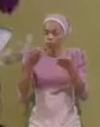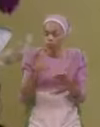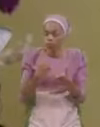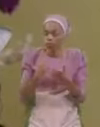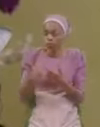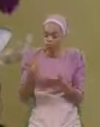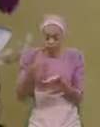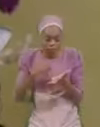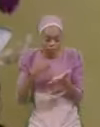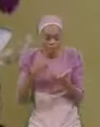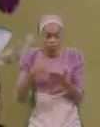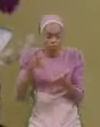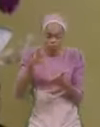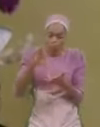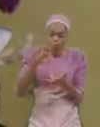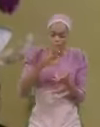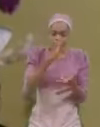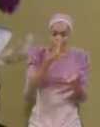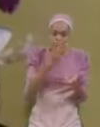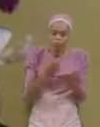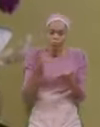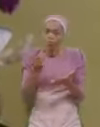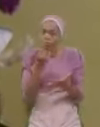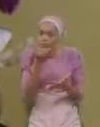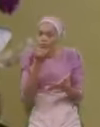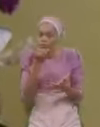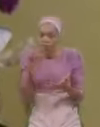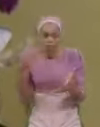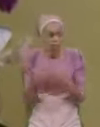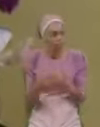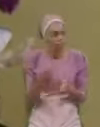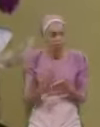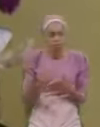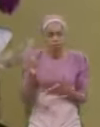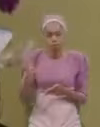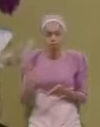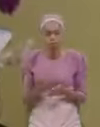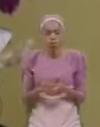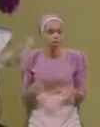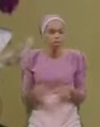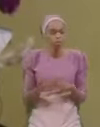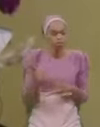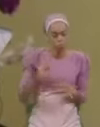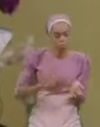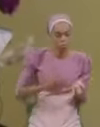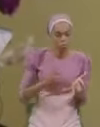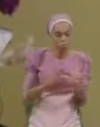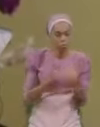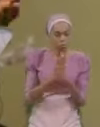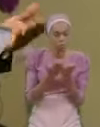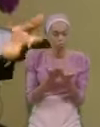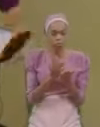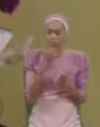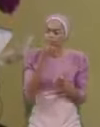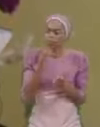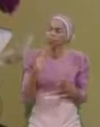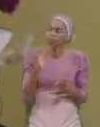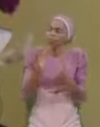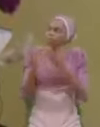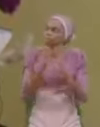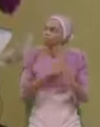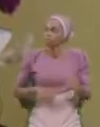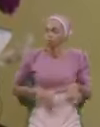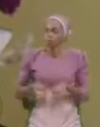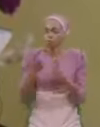trouver un point pour utiliser contre quelqu'un qui lis-tu quand tu lis seigneur ou mon cœur rappelle-moi